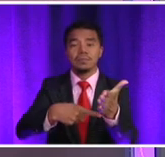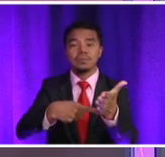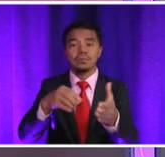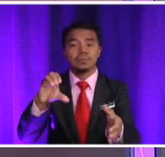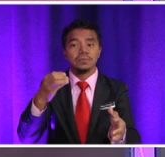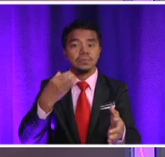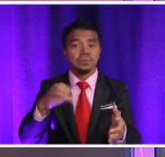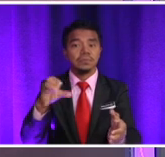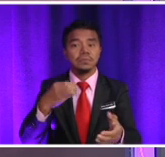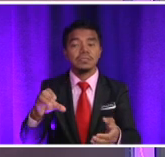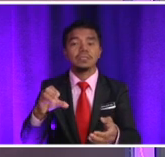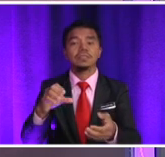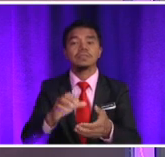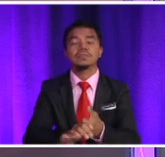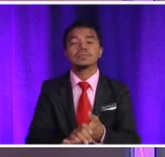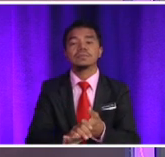Usahawan oke